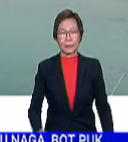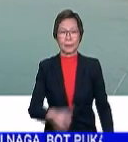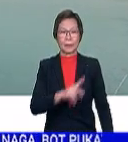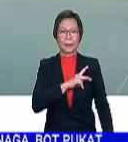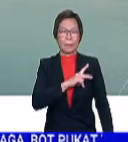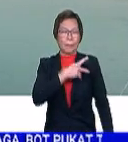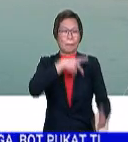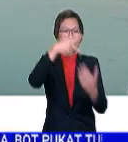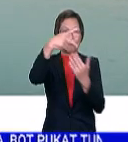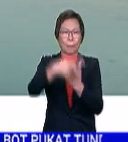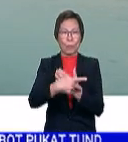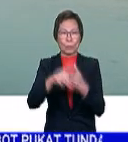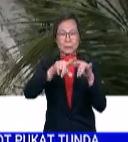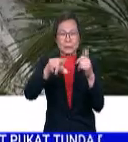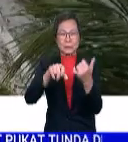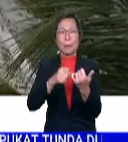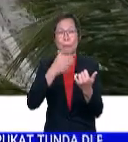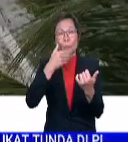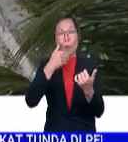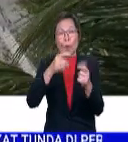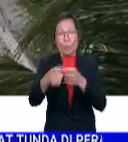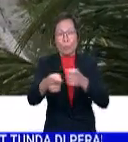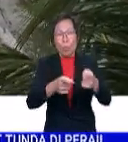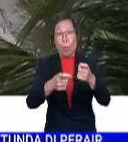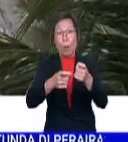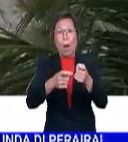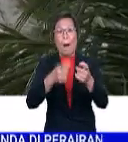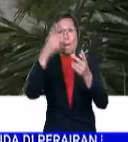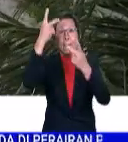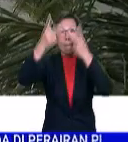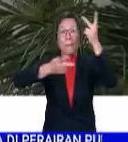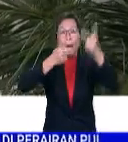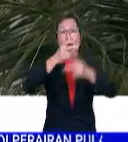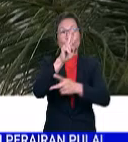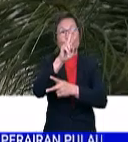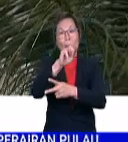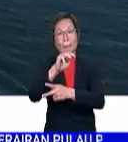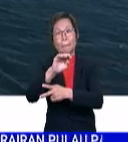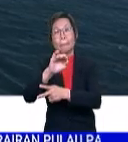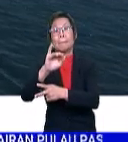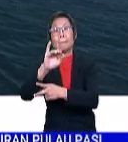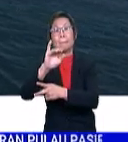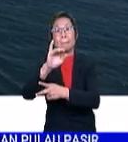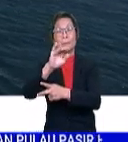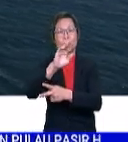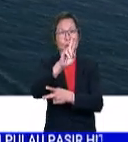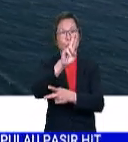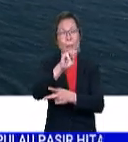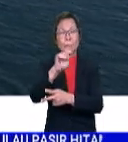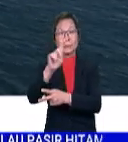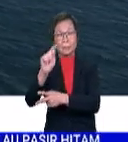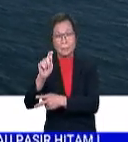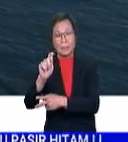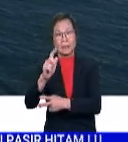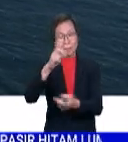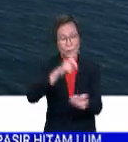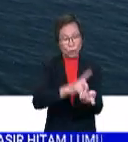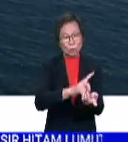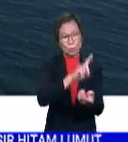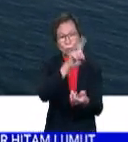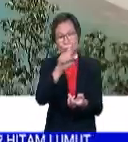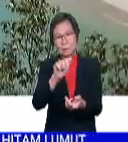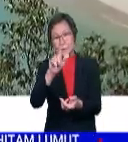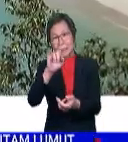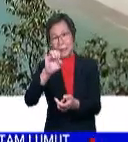Ketua Program Sarjana Muda Pengurusan Pelancongan Universiti Malaysia Terengganu UMT, Dr. Zaliha Zainuddin akui negeri